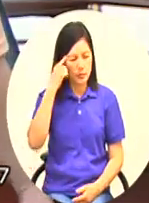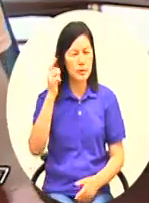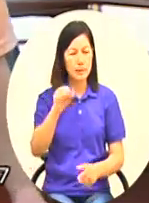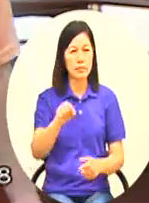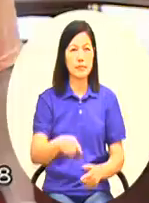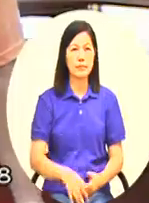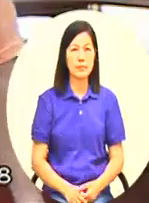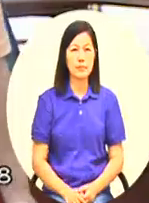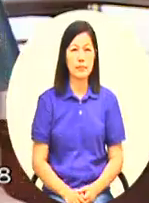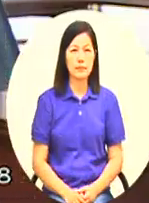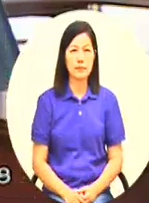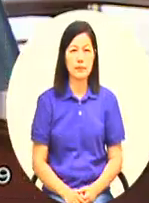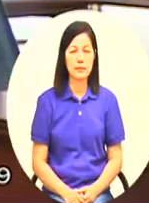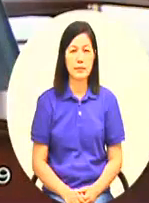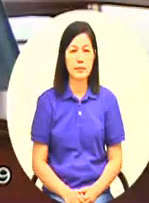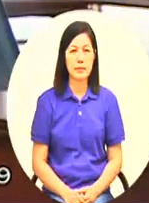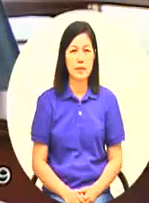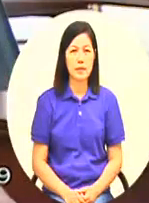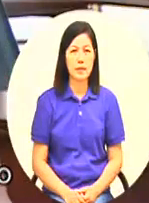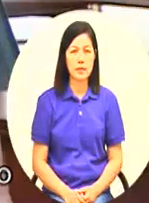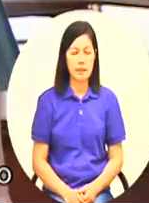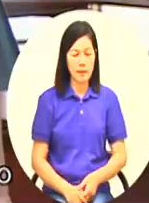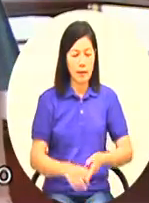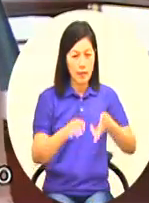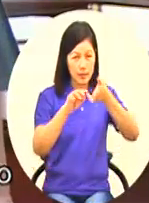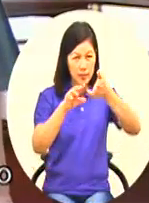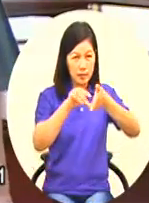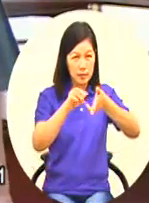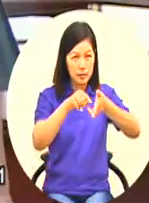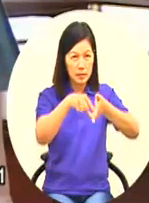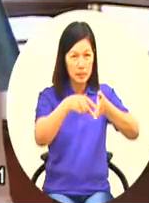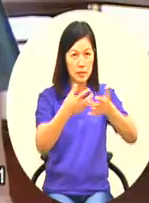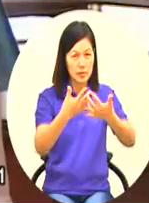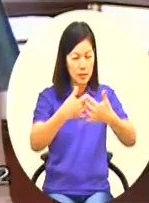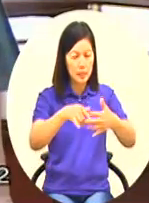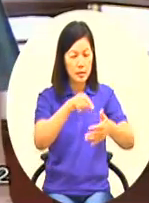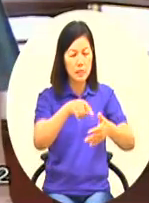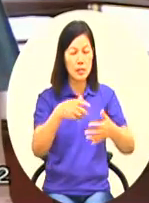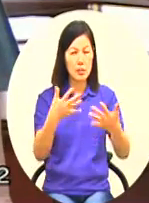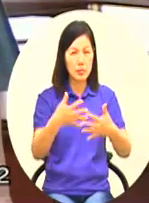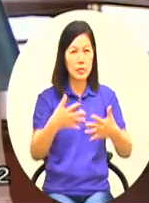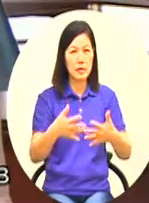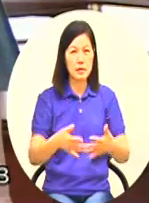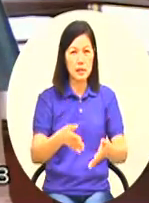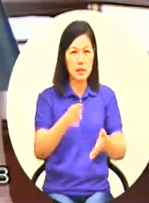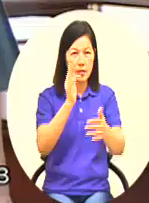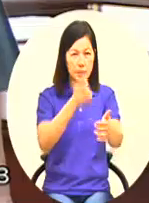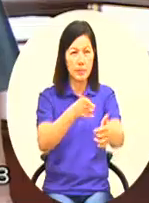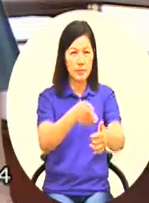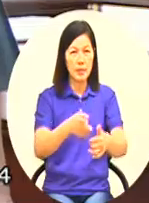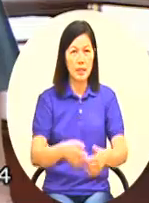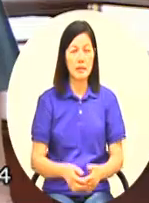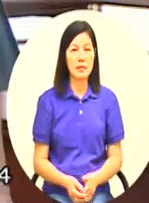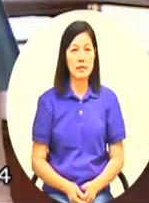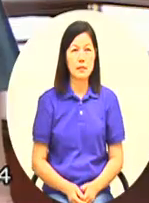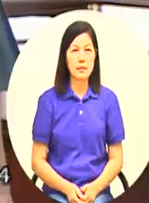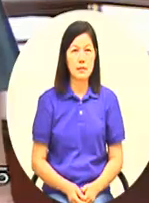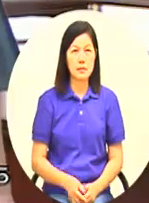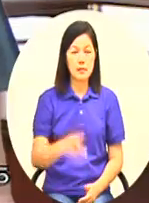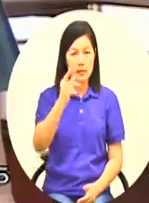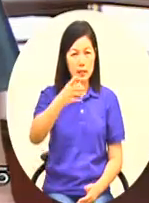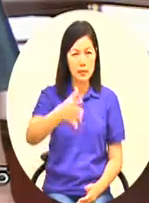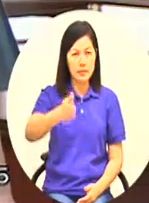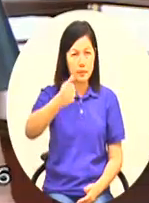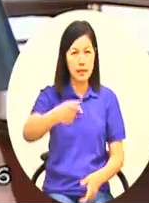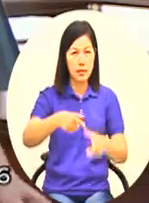者来，咱那个建设性的问题对不对吼？咱是不是请那个患者医患科科长来回答一下？ 请科长